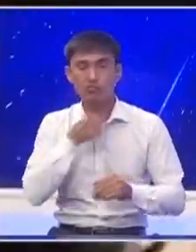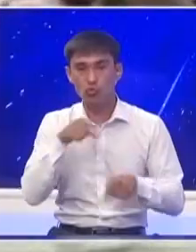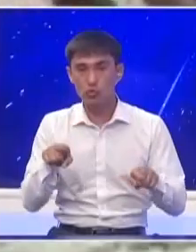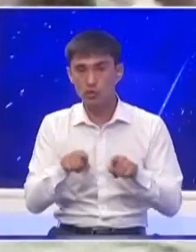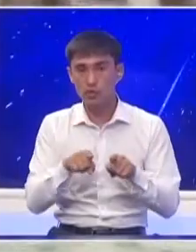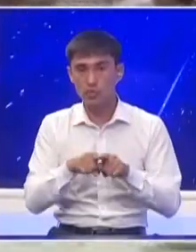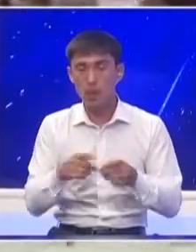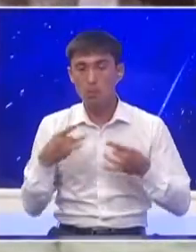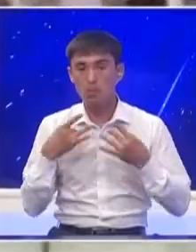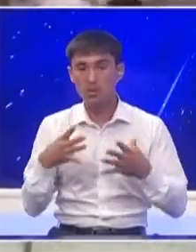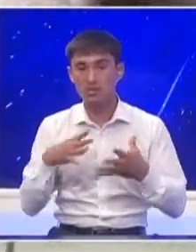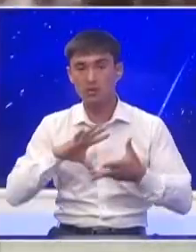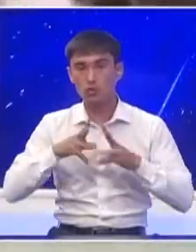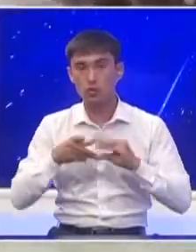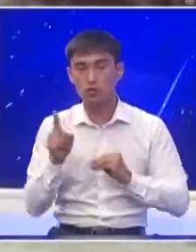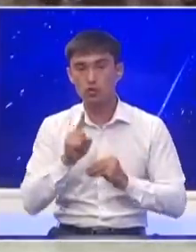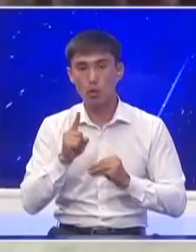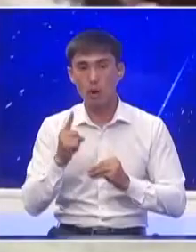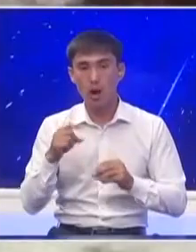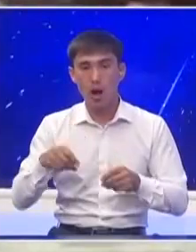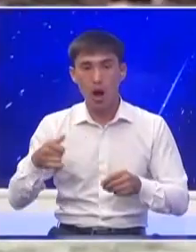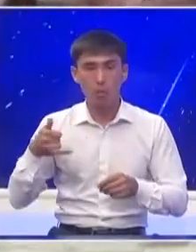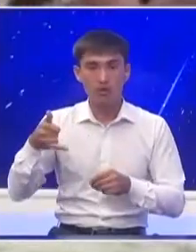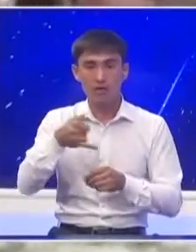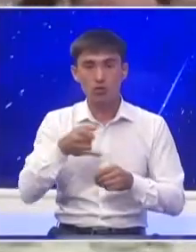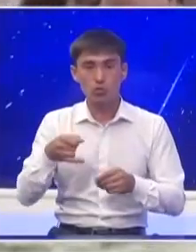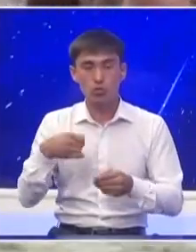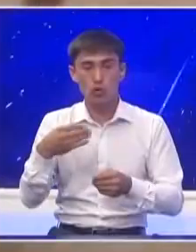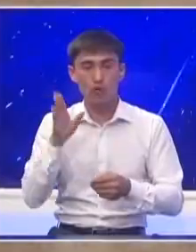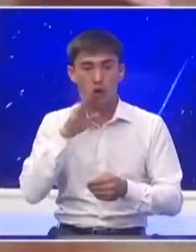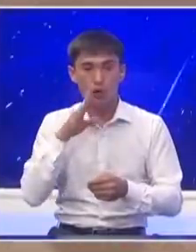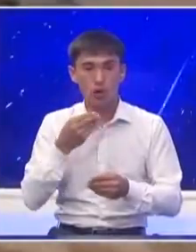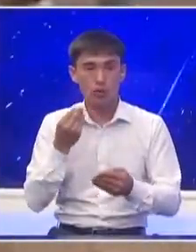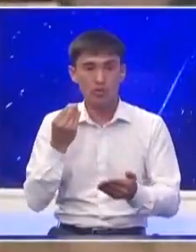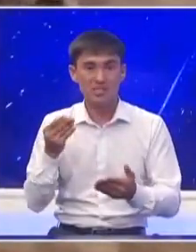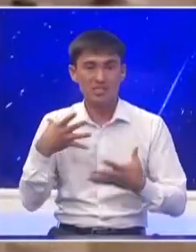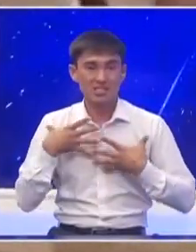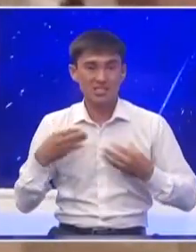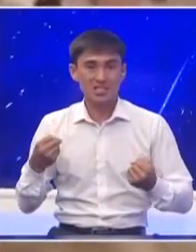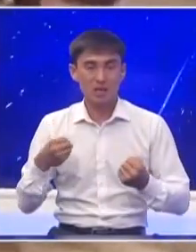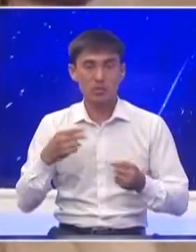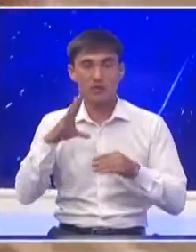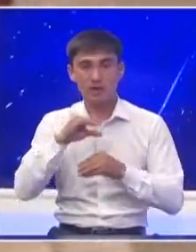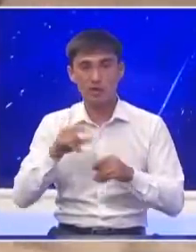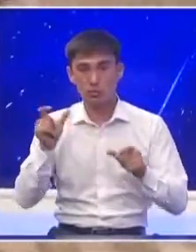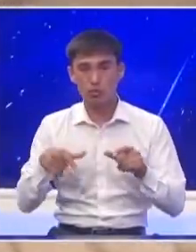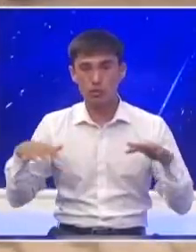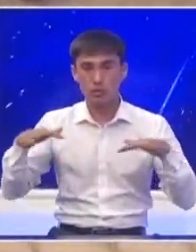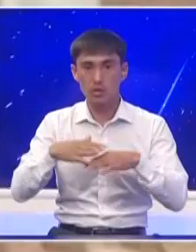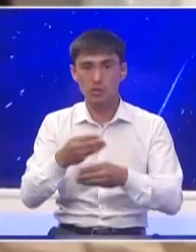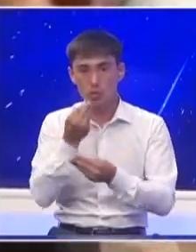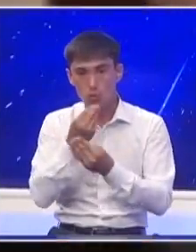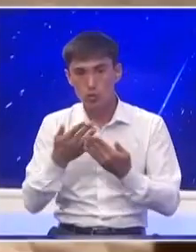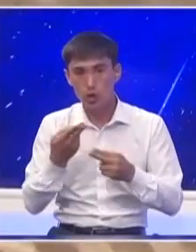взрослые. Суть празднования заключается в том, чтобы обливать друг друга водой, которая считается целебной. Вечером люди собираются на ужин, в